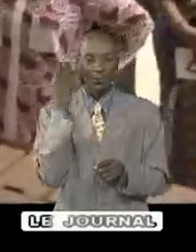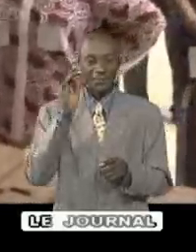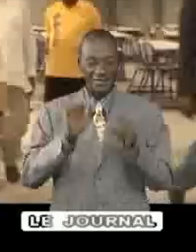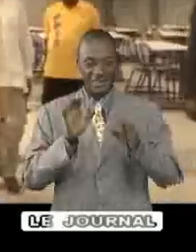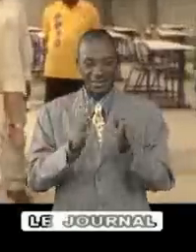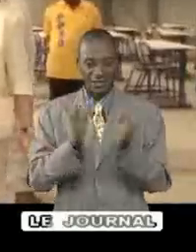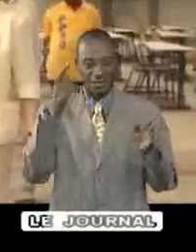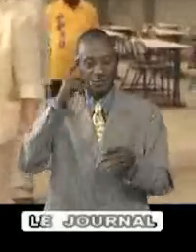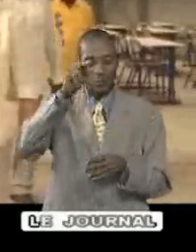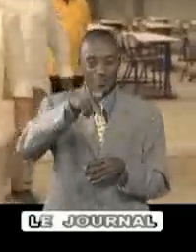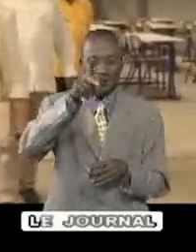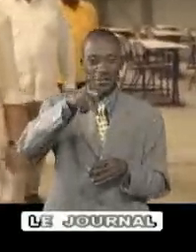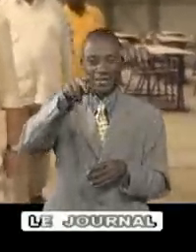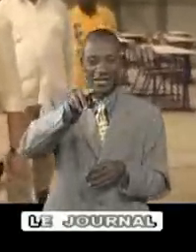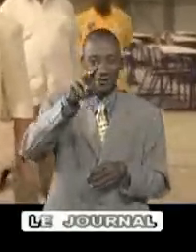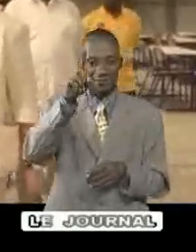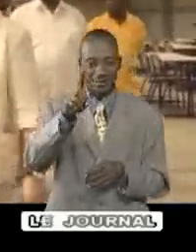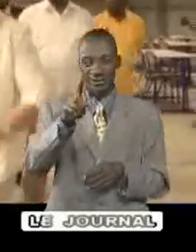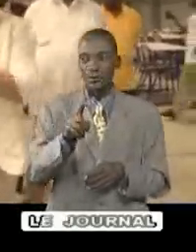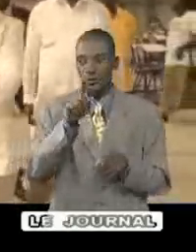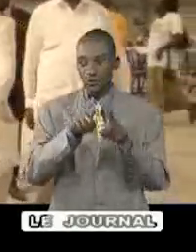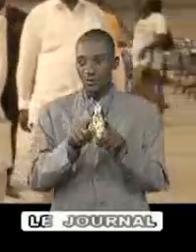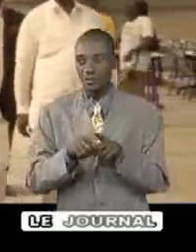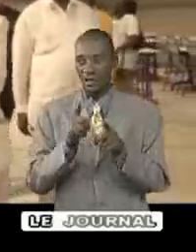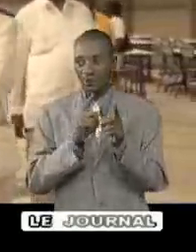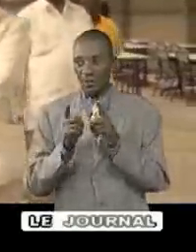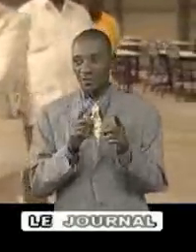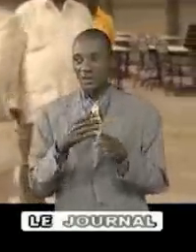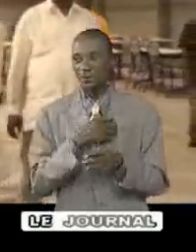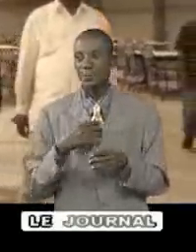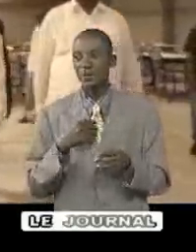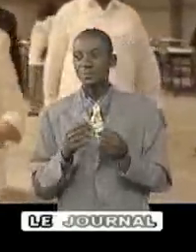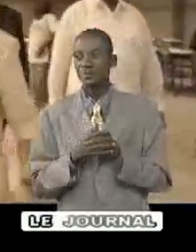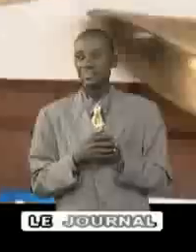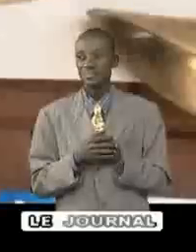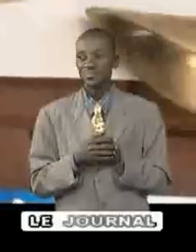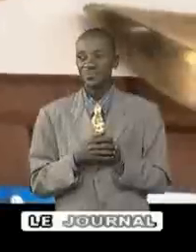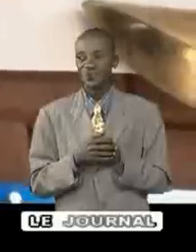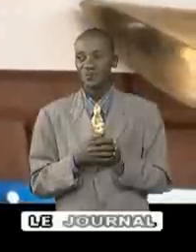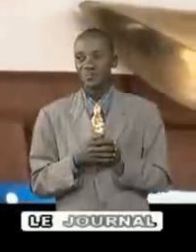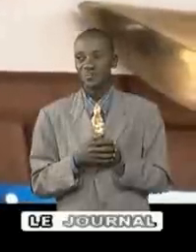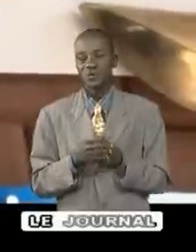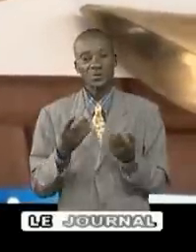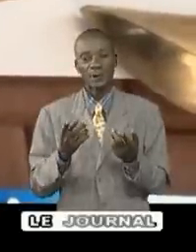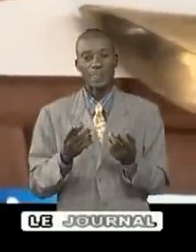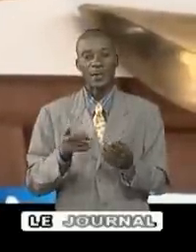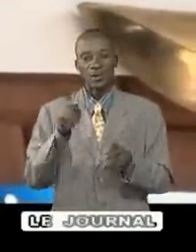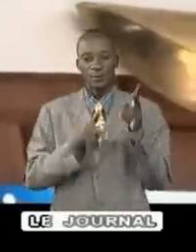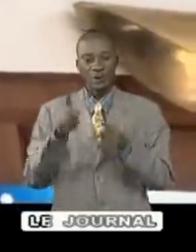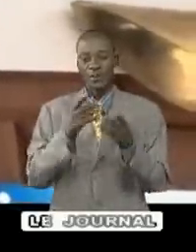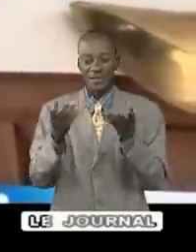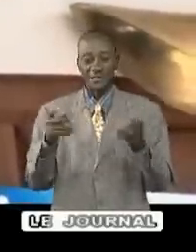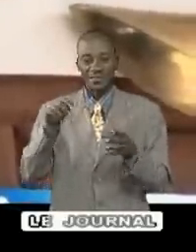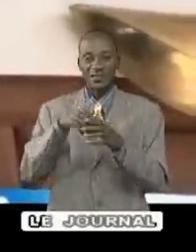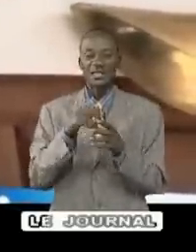un devoir pour sa protection et son entretien. Il y a également un grand ouf de soulagement,